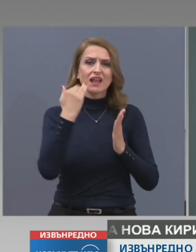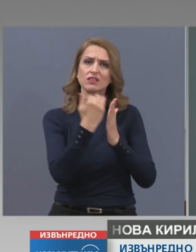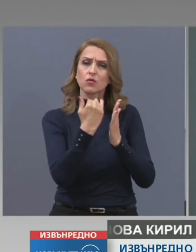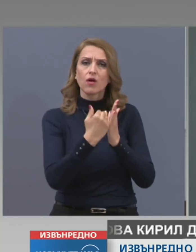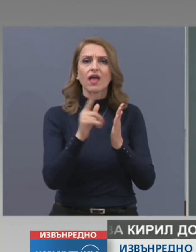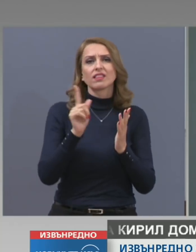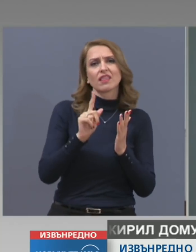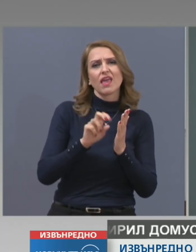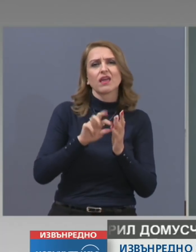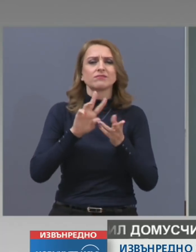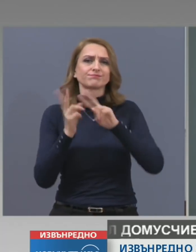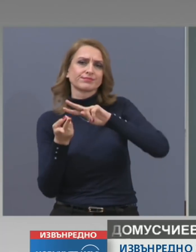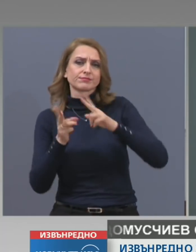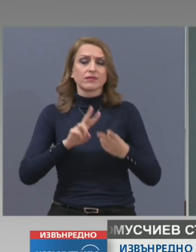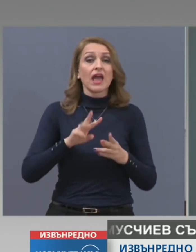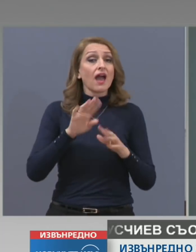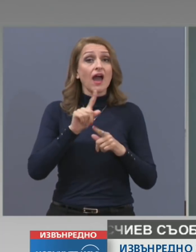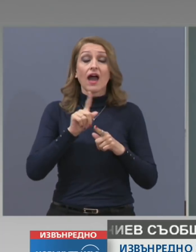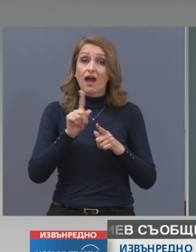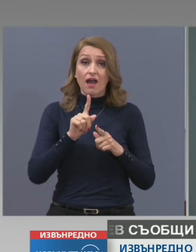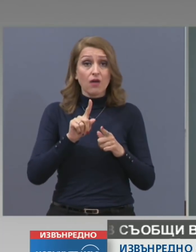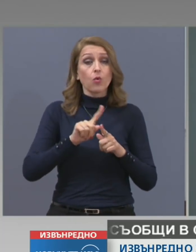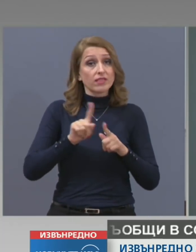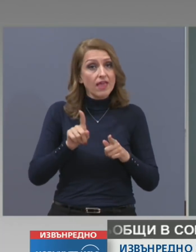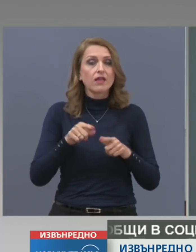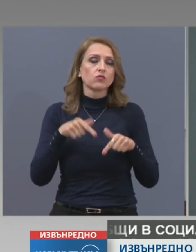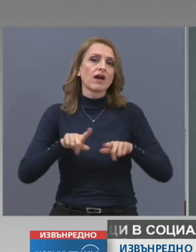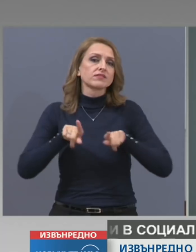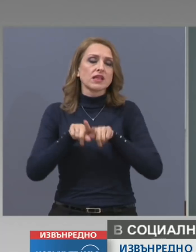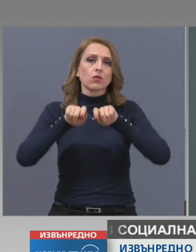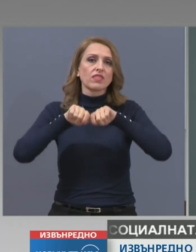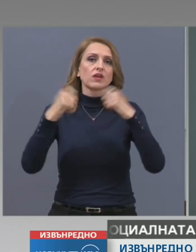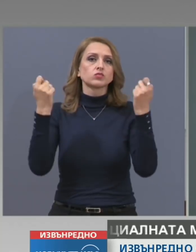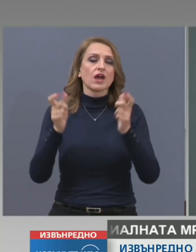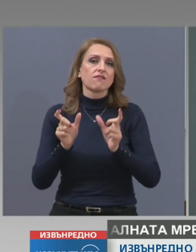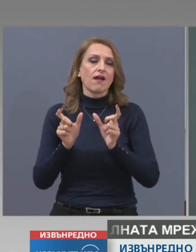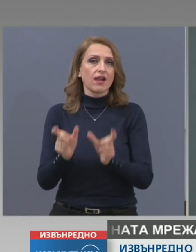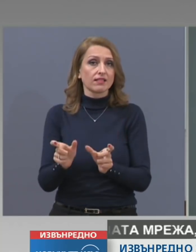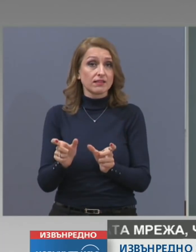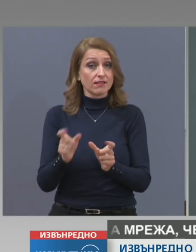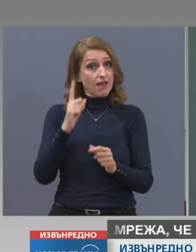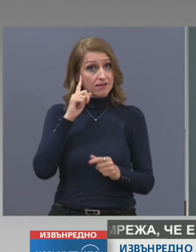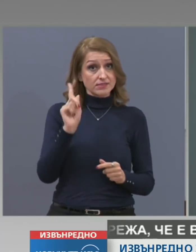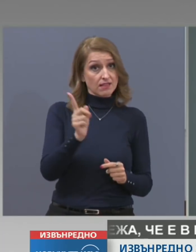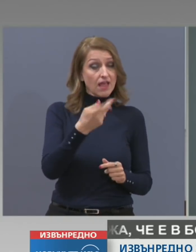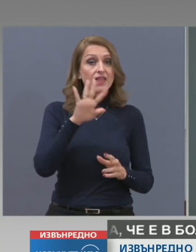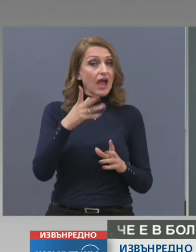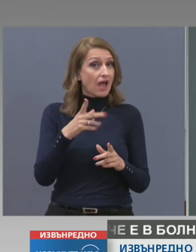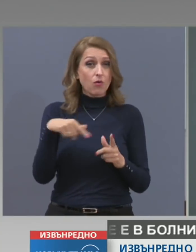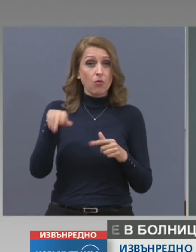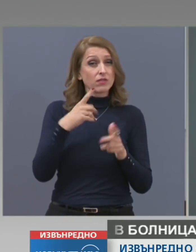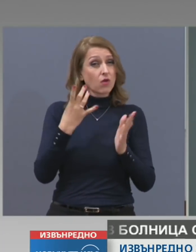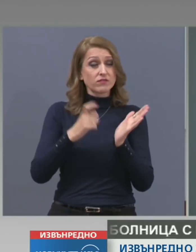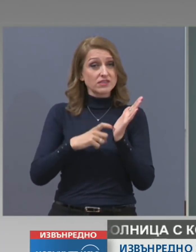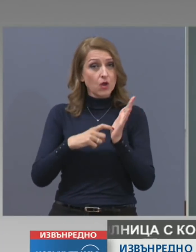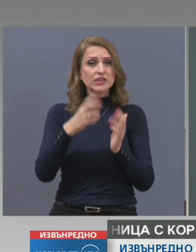да излизат от нея, тъй като това се счита за нарушаване на карантина. А знаете, съгласно новите промени в наказателния кодекс,